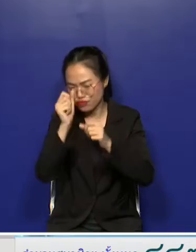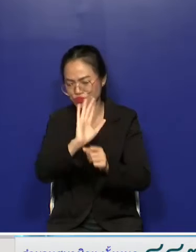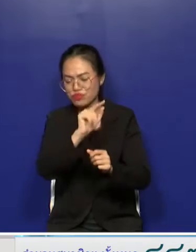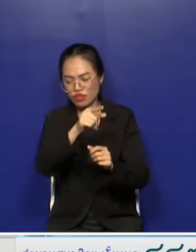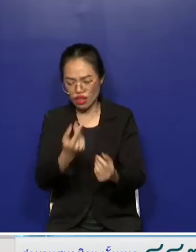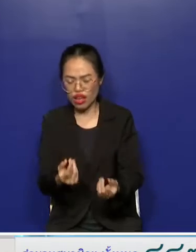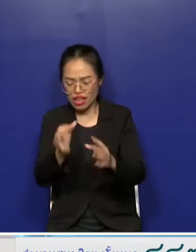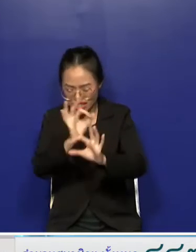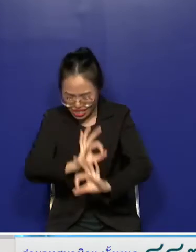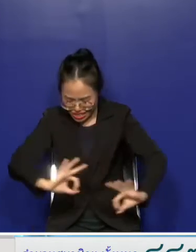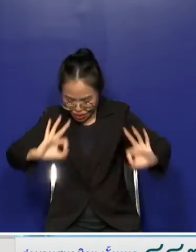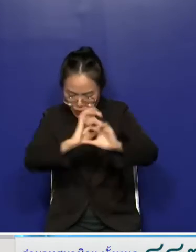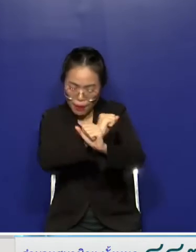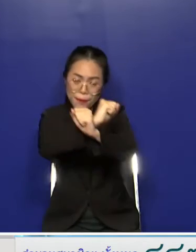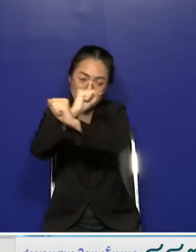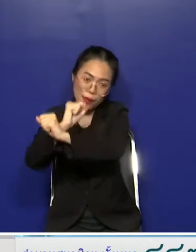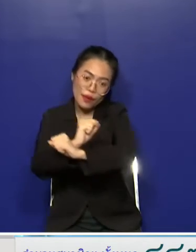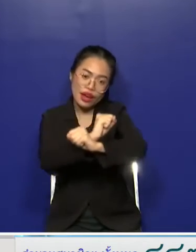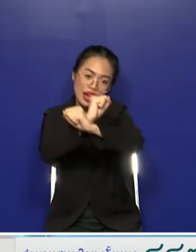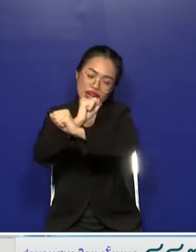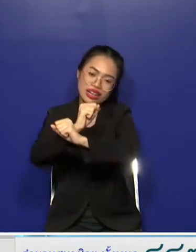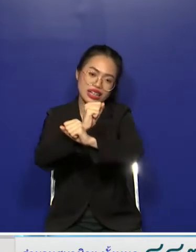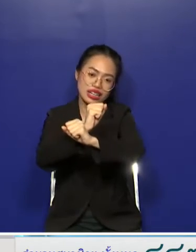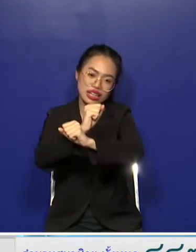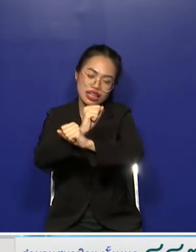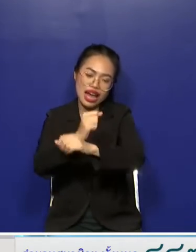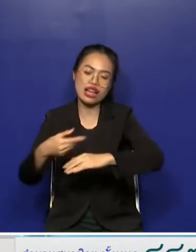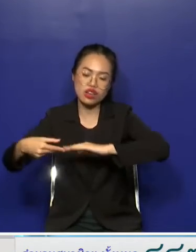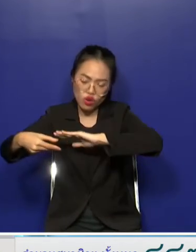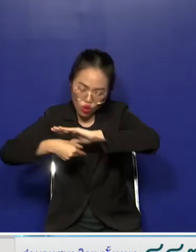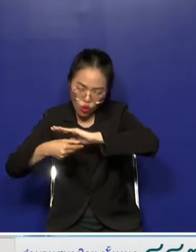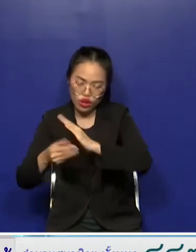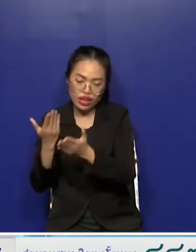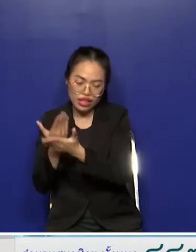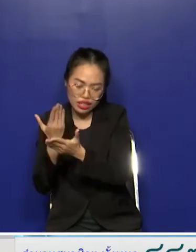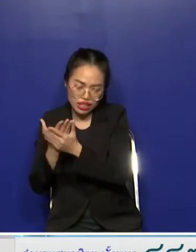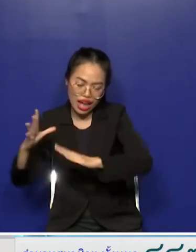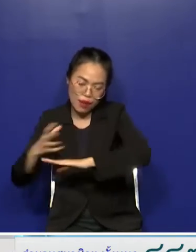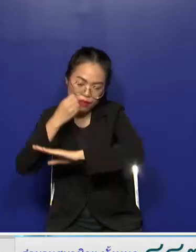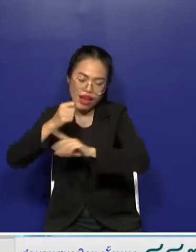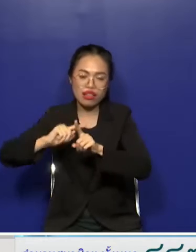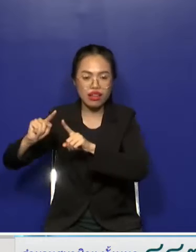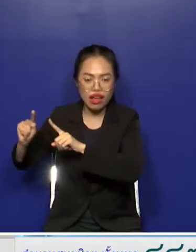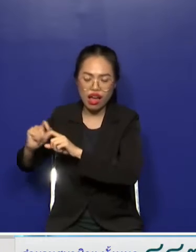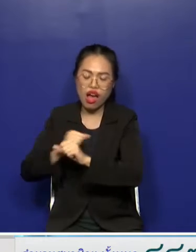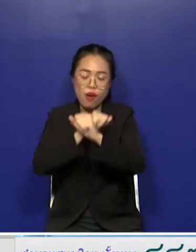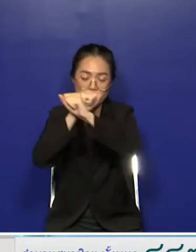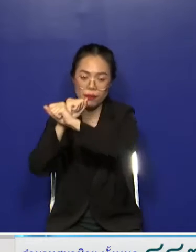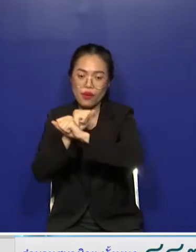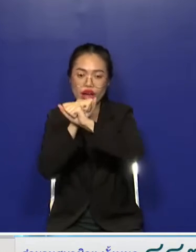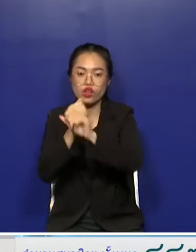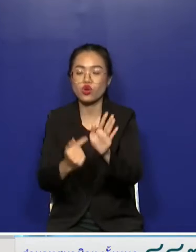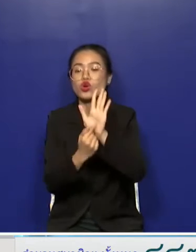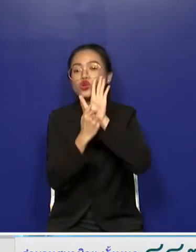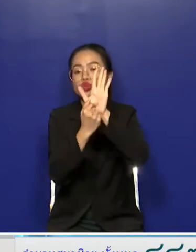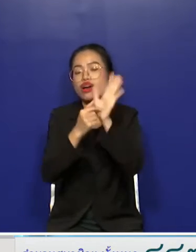คอเรื่องการป้องกัการใช้เงิน, และใช้อำนาใกเลกตงคร colossernen.นั่คส่งทสำกรัทสุด.ต equation ชัดเจนคร Thoughts.ความ